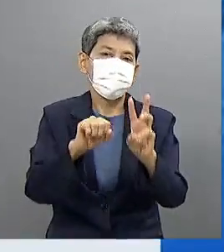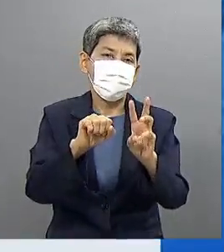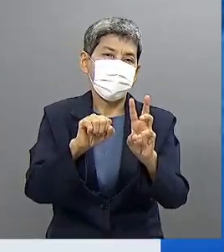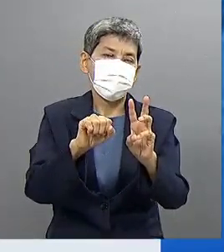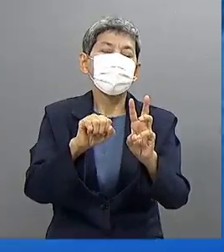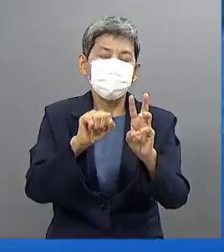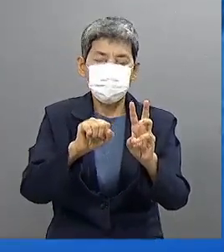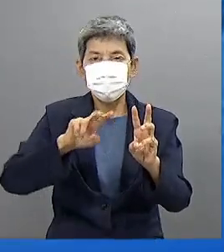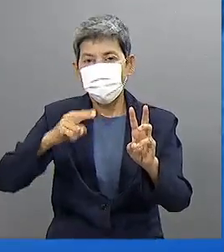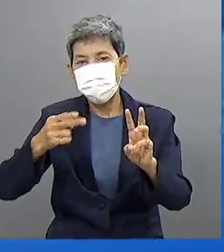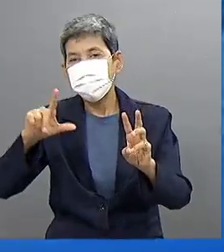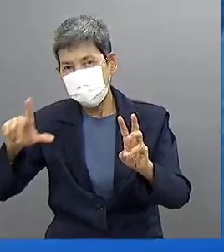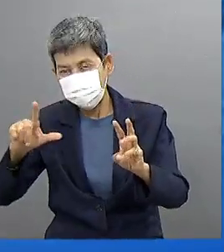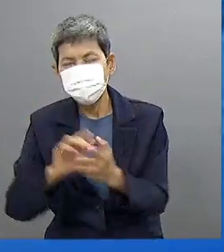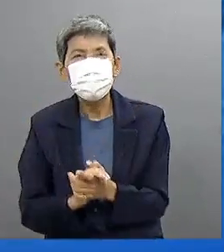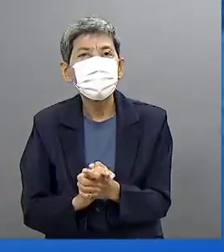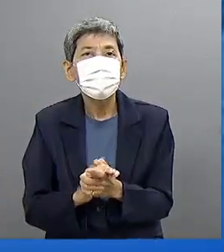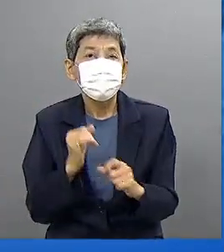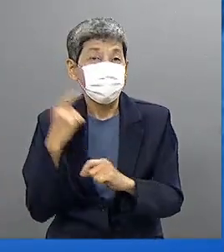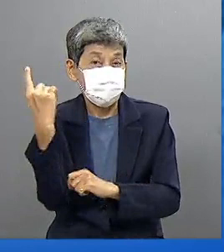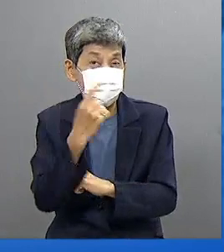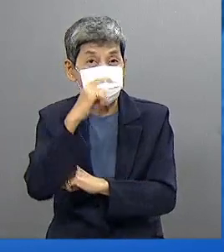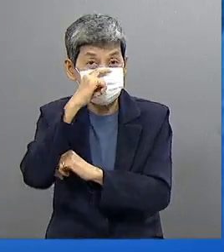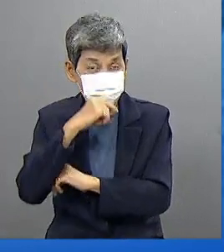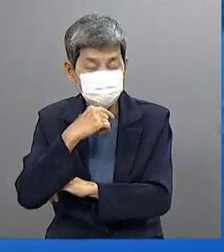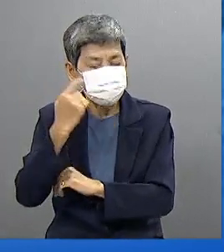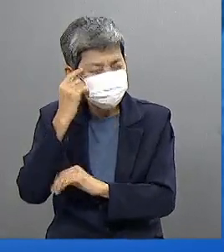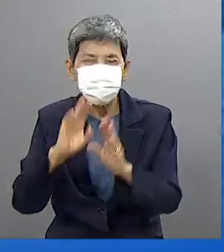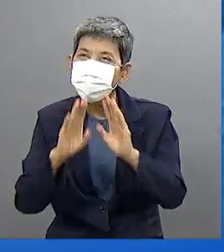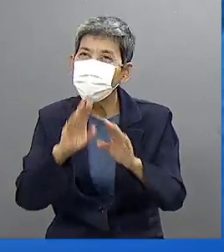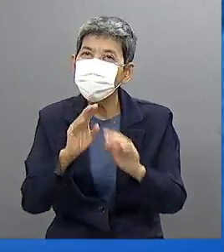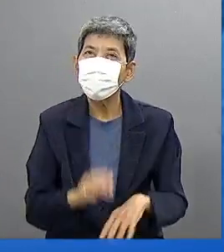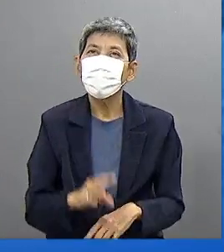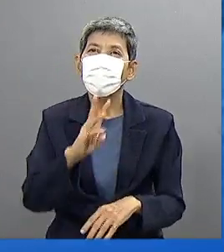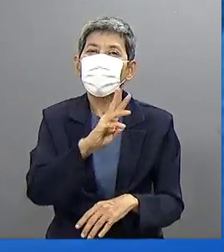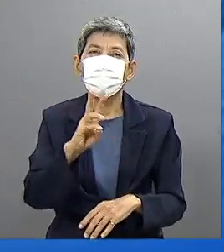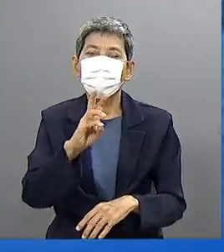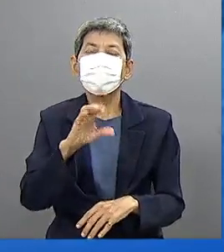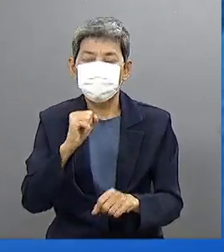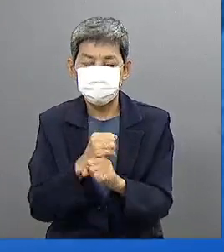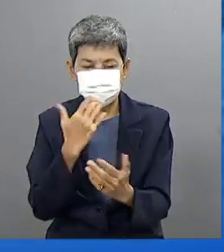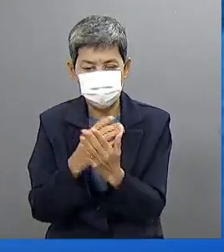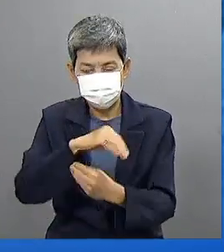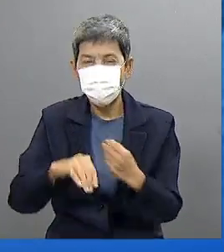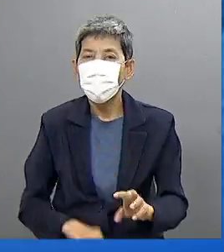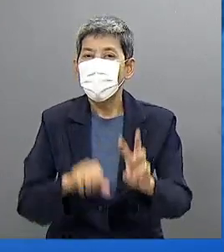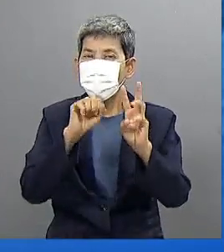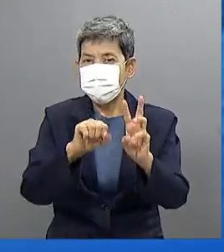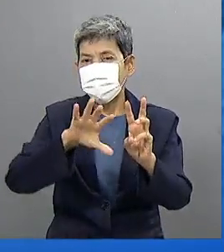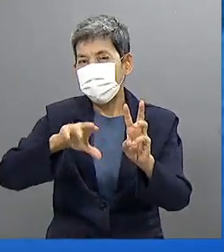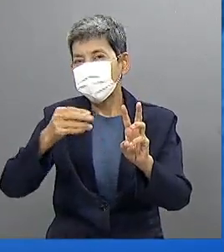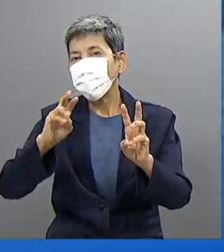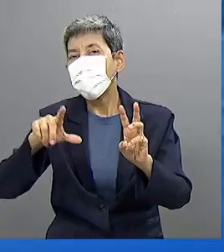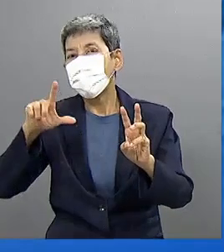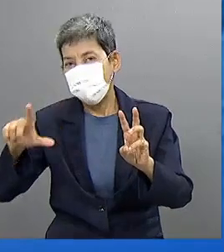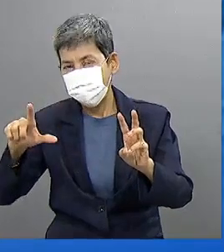ค่ะส่วนตลาดนักท่องเที่ยวไทยนะคะตั้งเป้า160ล้านคนครั้งสร้างรายได้ 656,000 ล้านบาทค่ะ